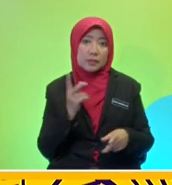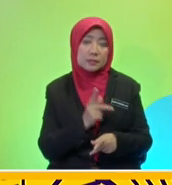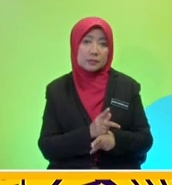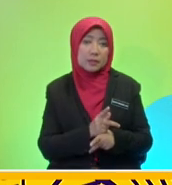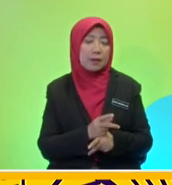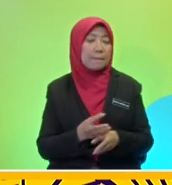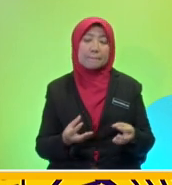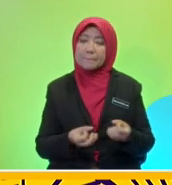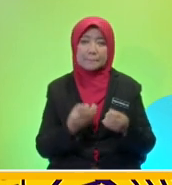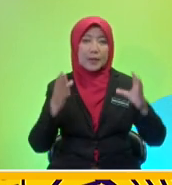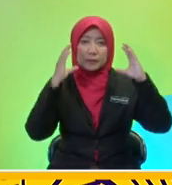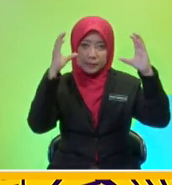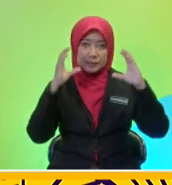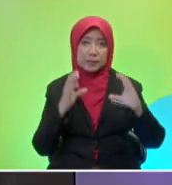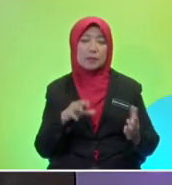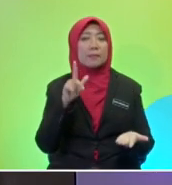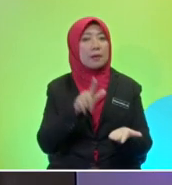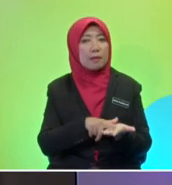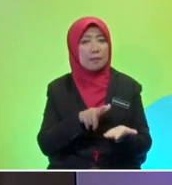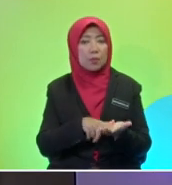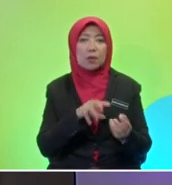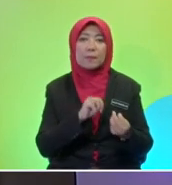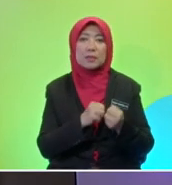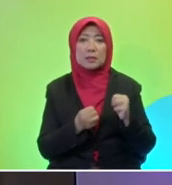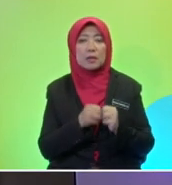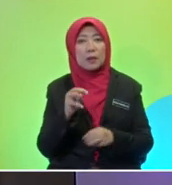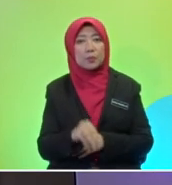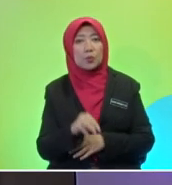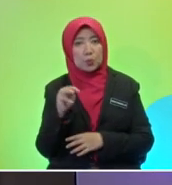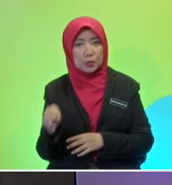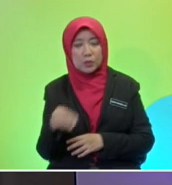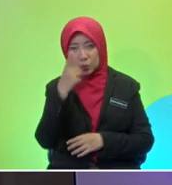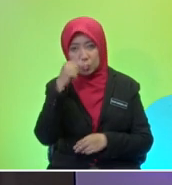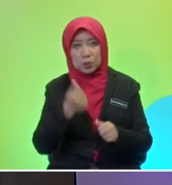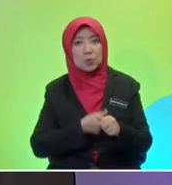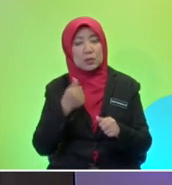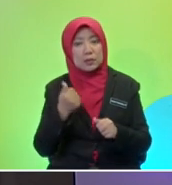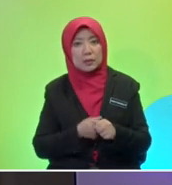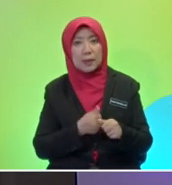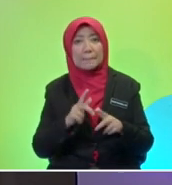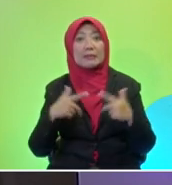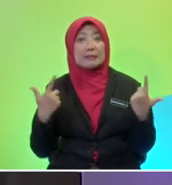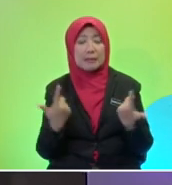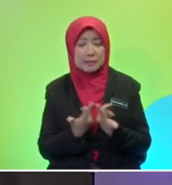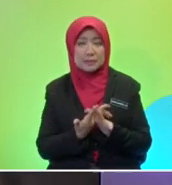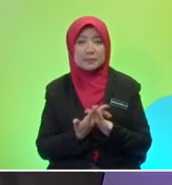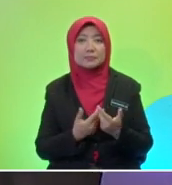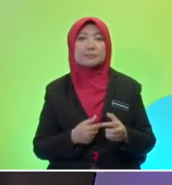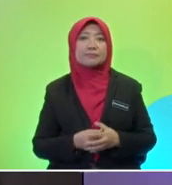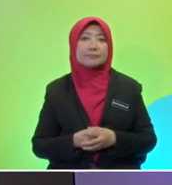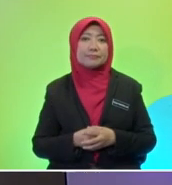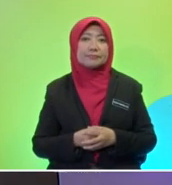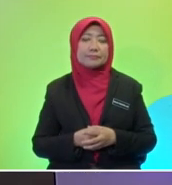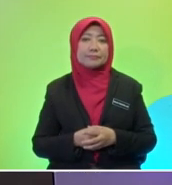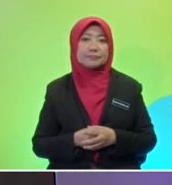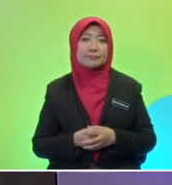kaidah untuk setiap telah dilakukan Oke seterusnya